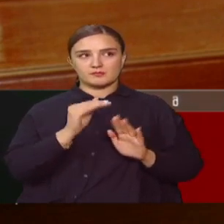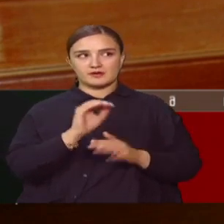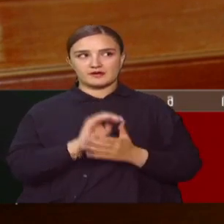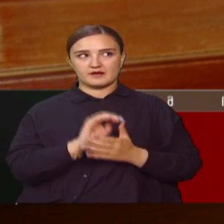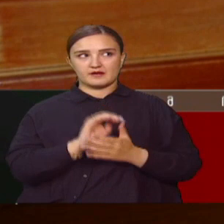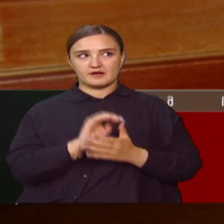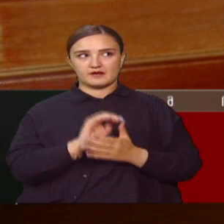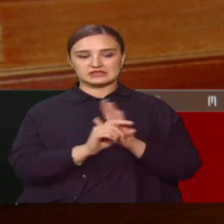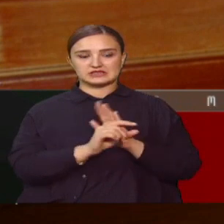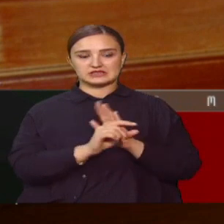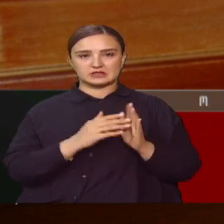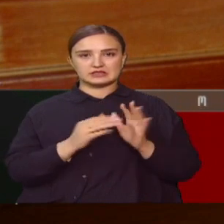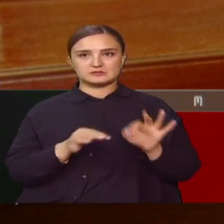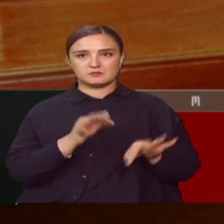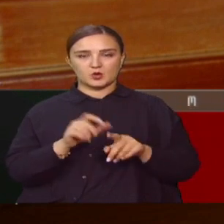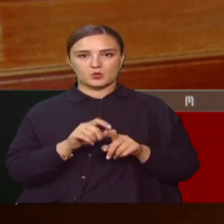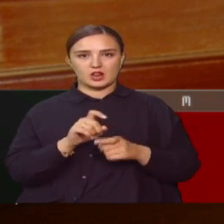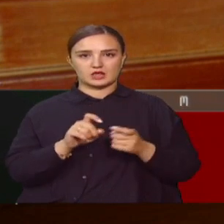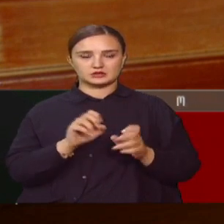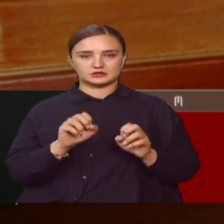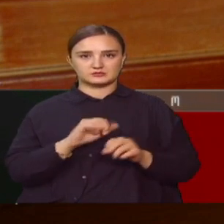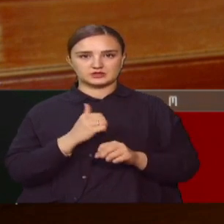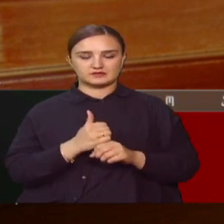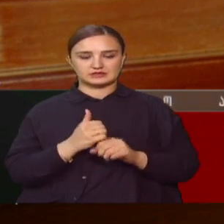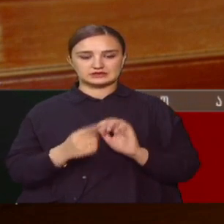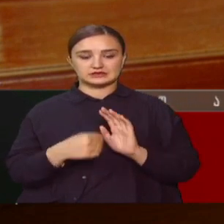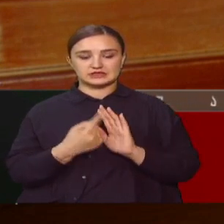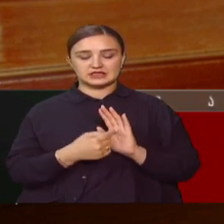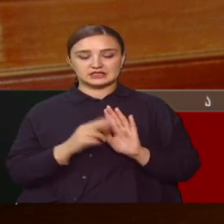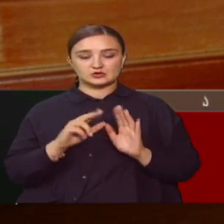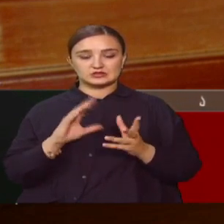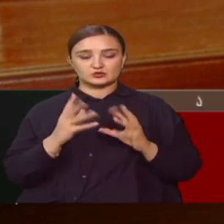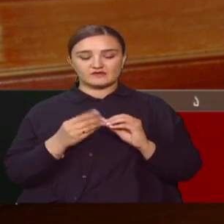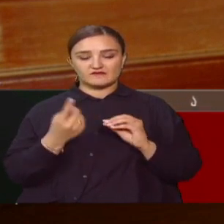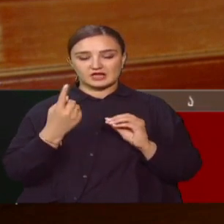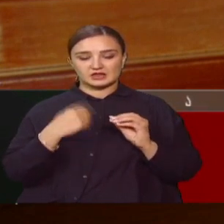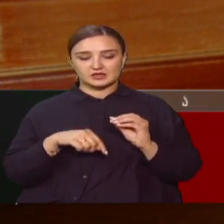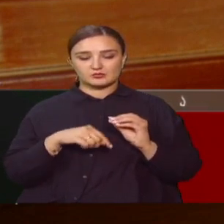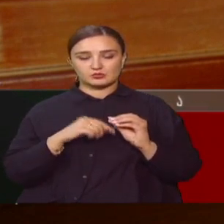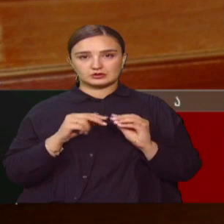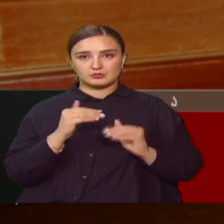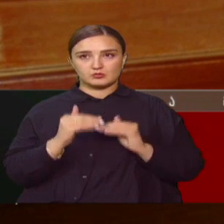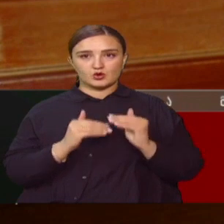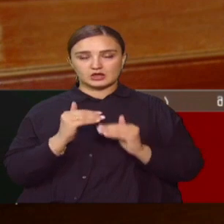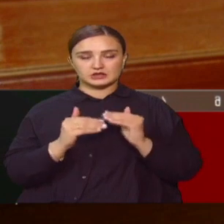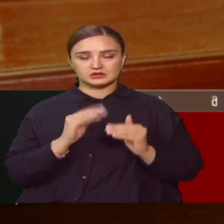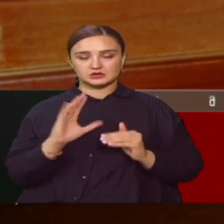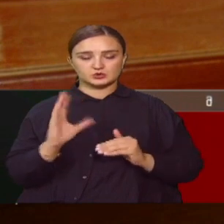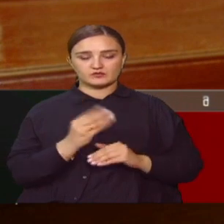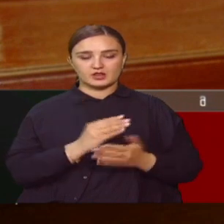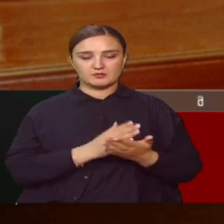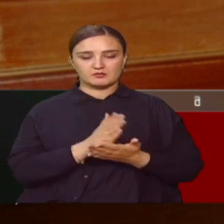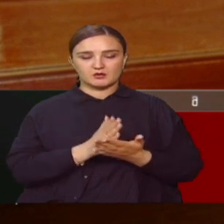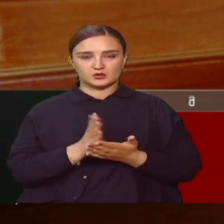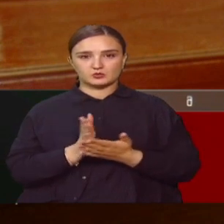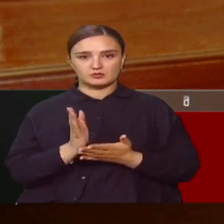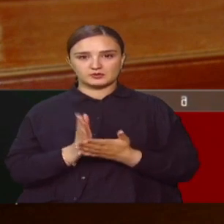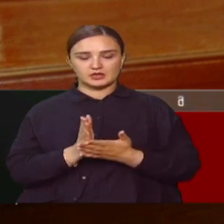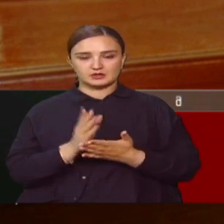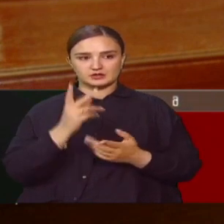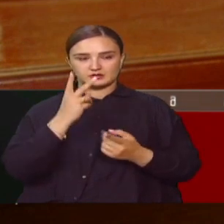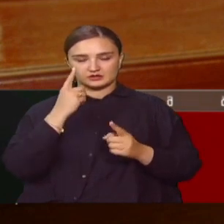tavari sakit. Tore, valde bule bebi, rasat, cuia da zogadat, kvehanis progresi, kvela mi martulebit, are stval